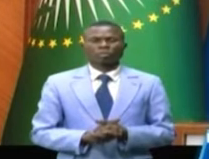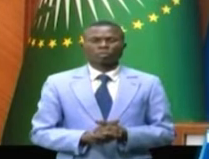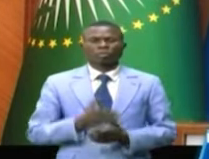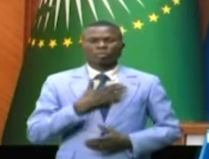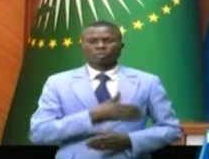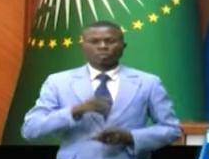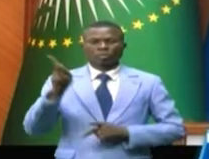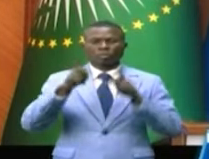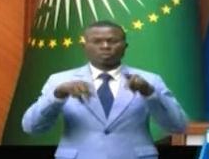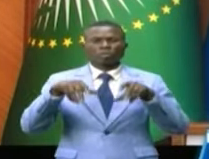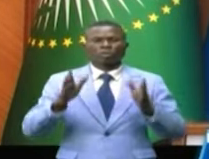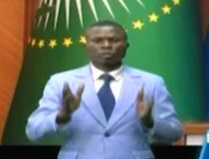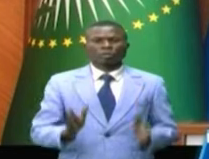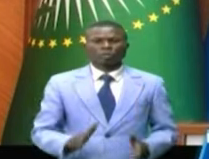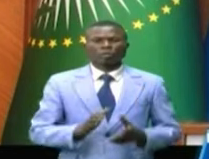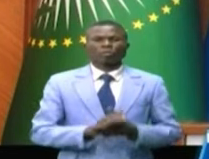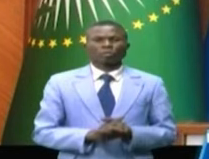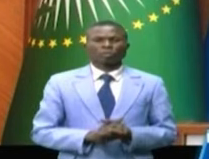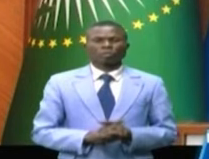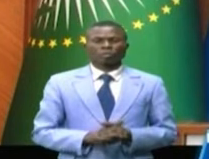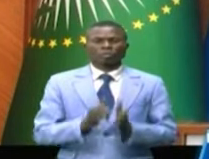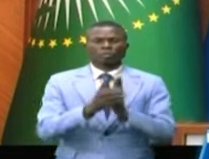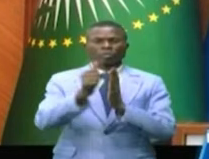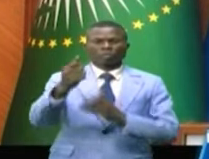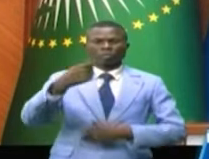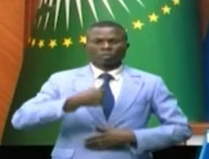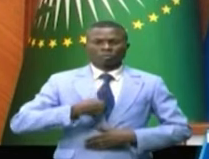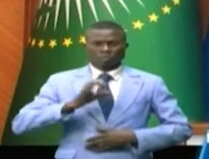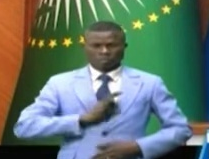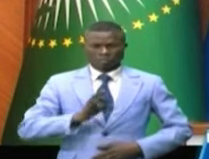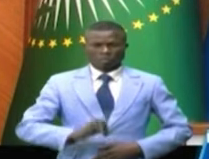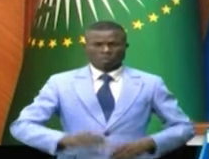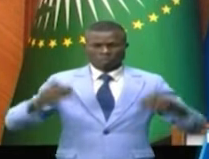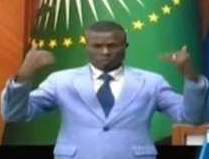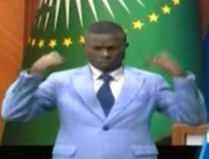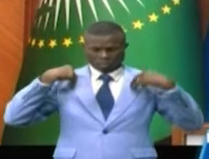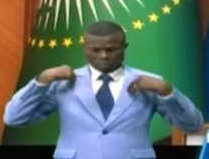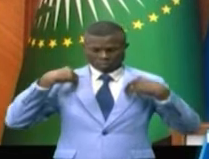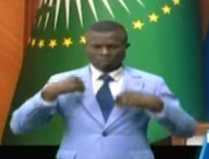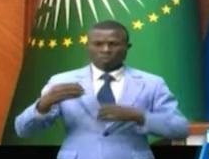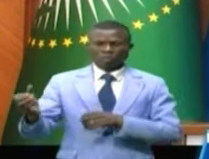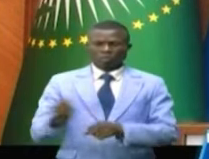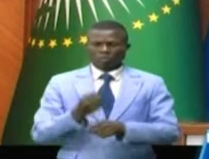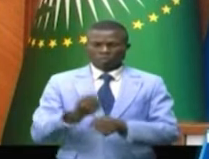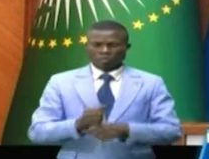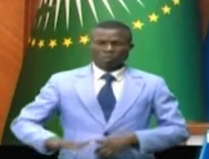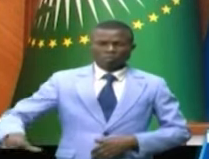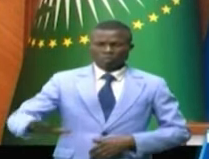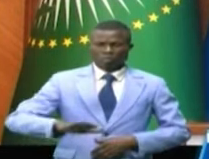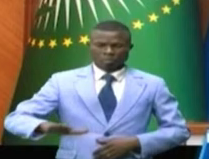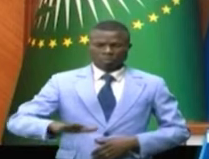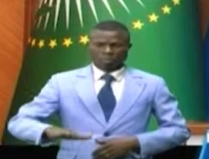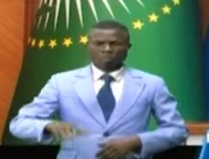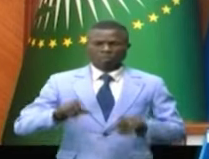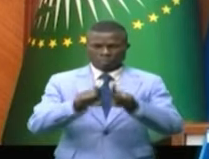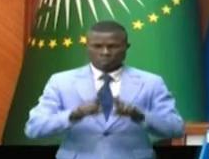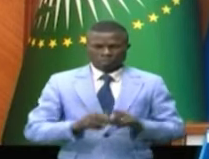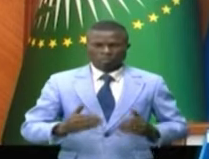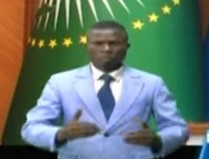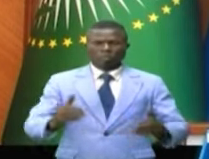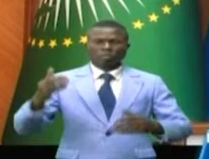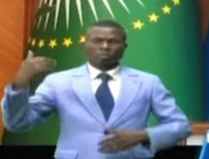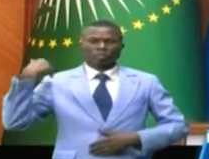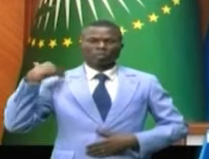chers compatriotes, en ma qualité de garant du fonctionnement régulier des institutions de la République et de la continuité de